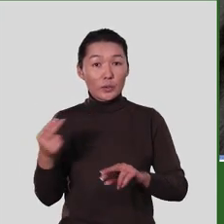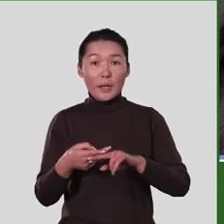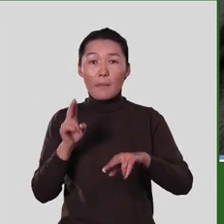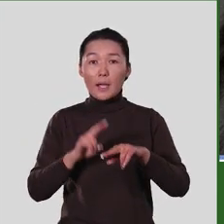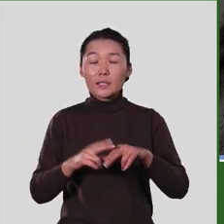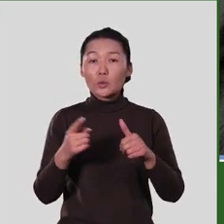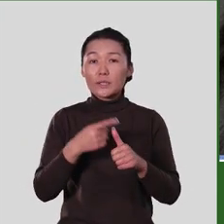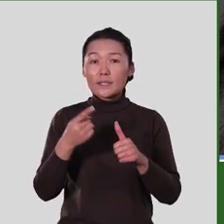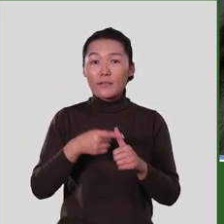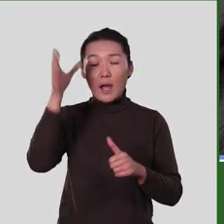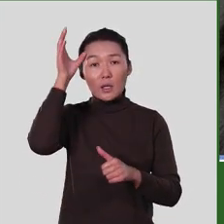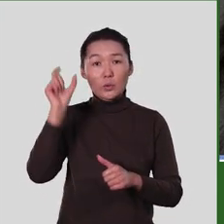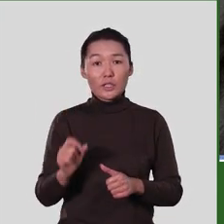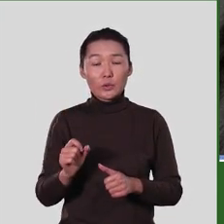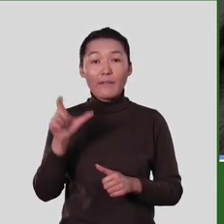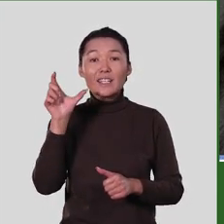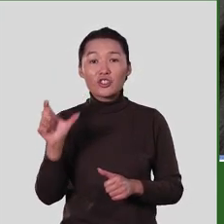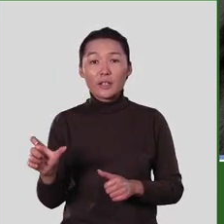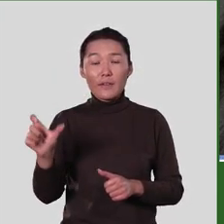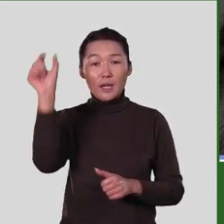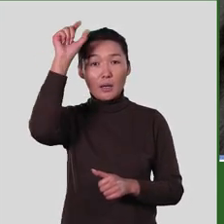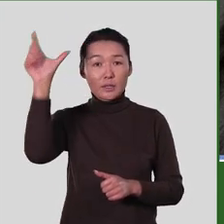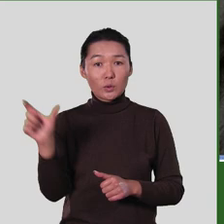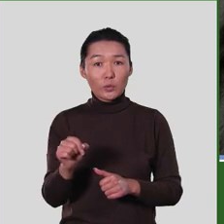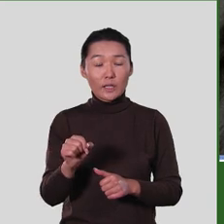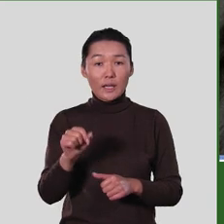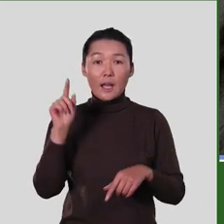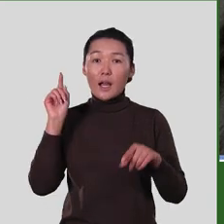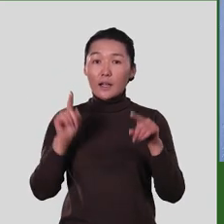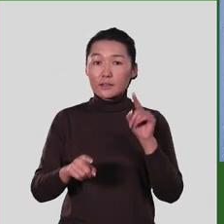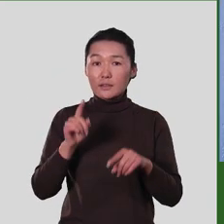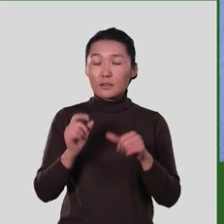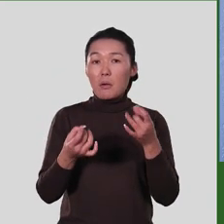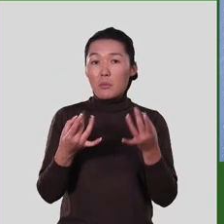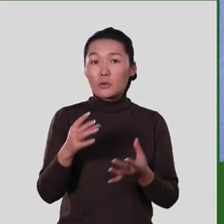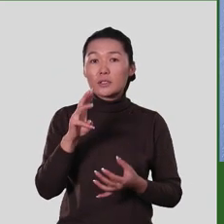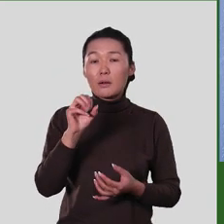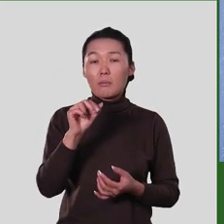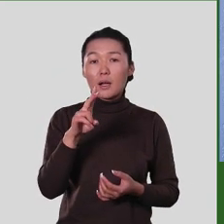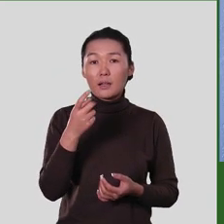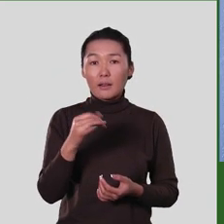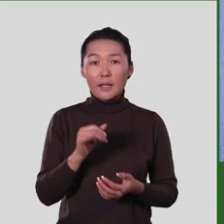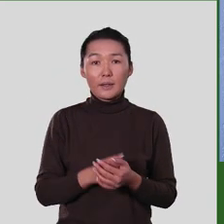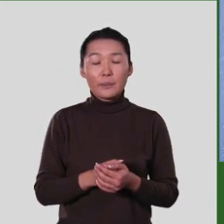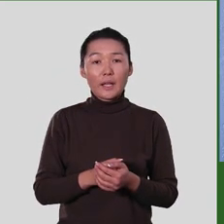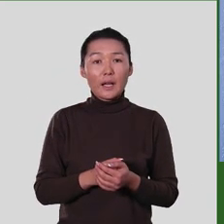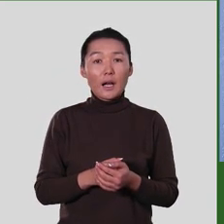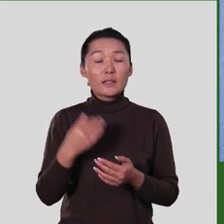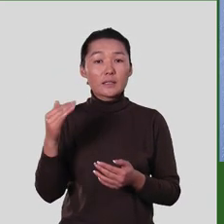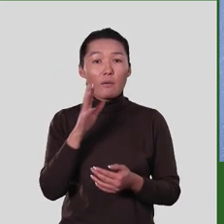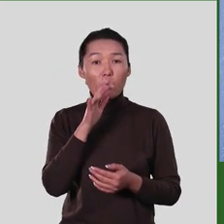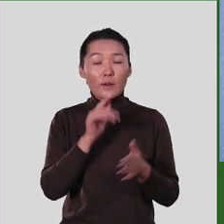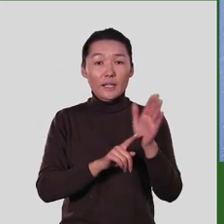ученого человеком с Луны, а иногда просто Маклаем. С той поры участок